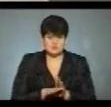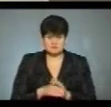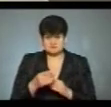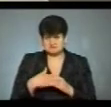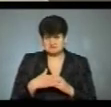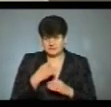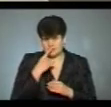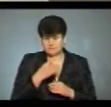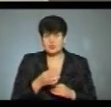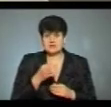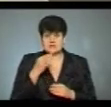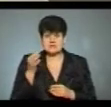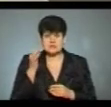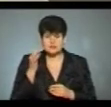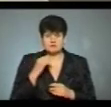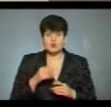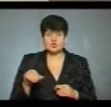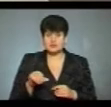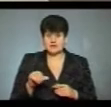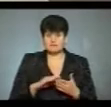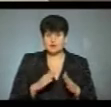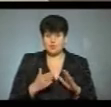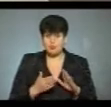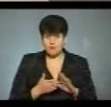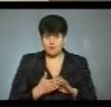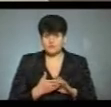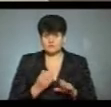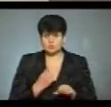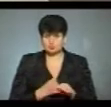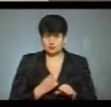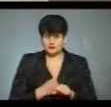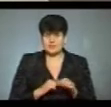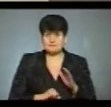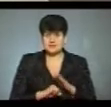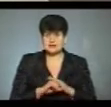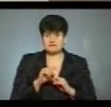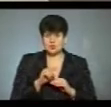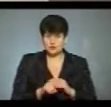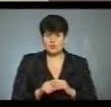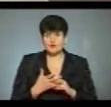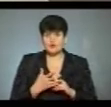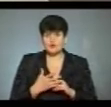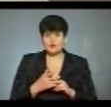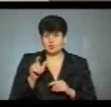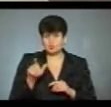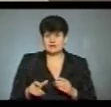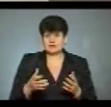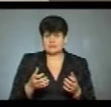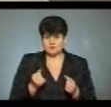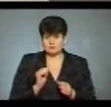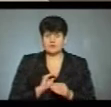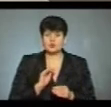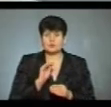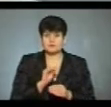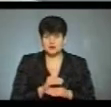згадував про шкідливі і небезпечні умови роботи. На підставі того атестації робочих місць людина отримує відповідну доплату